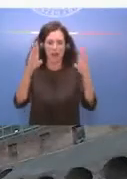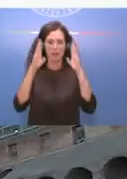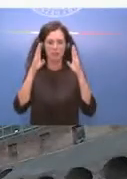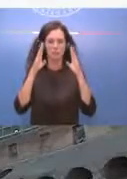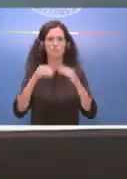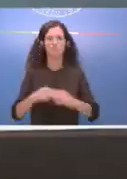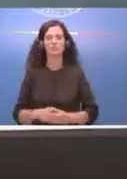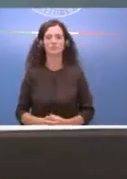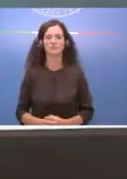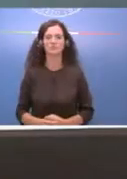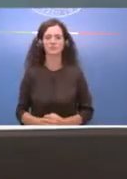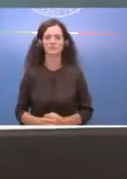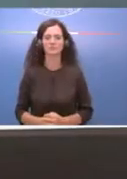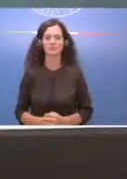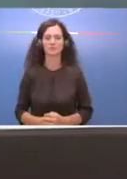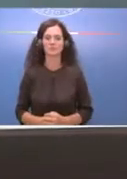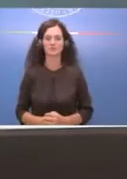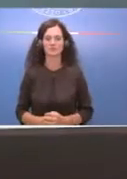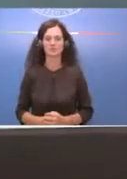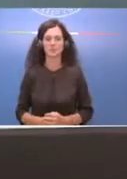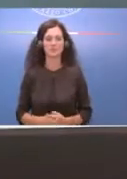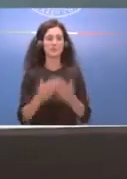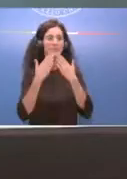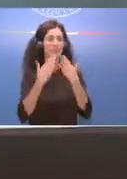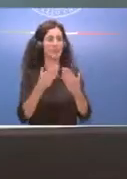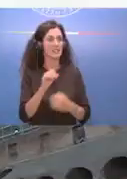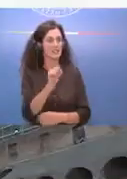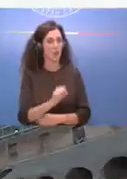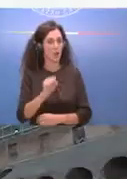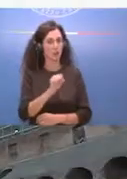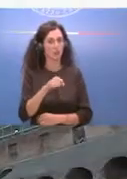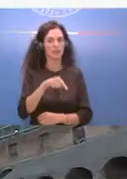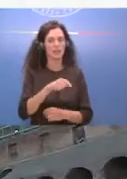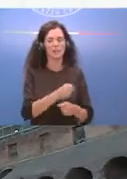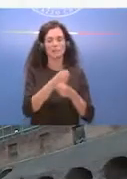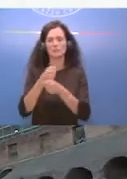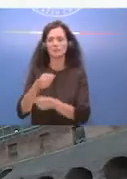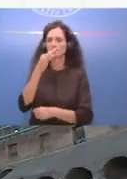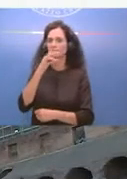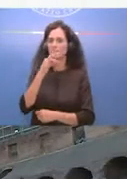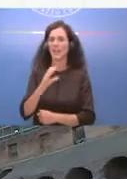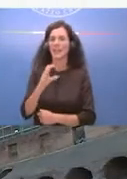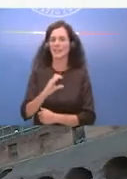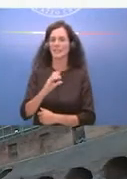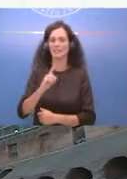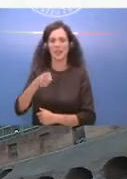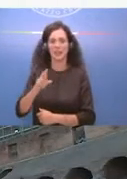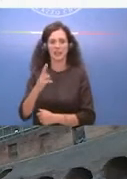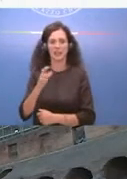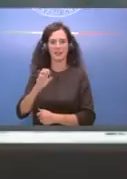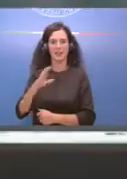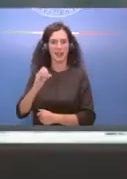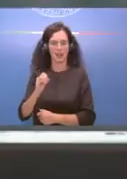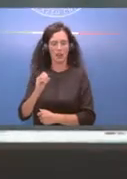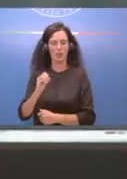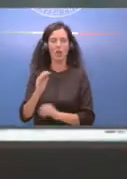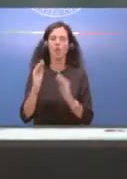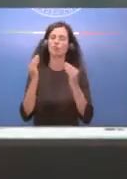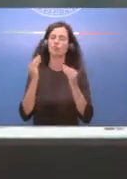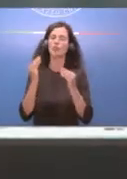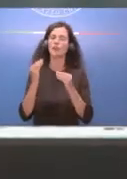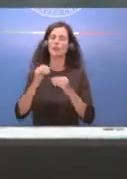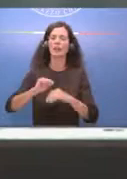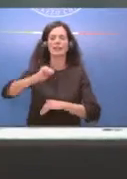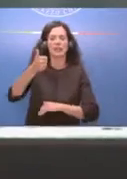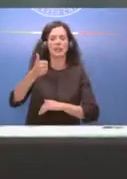anch'io dei cristiani greco the young director josé miguel esisti in tour in un led